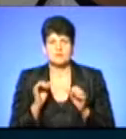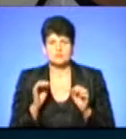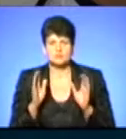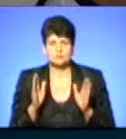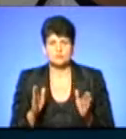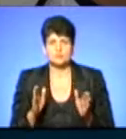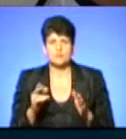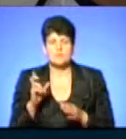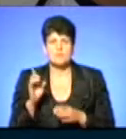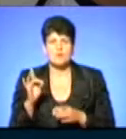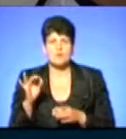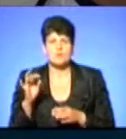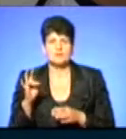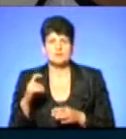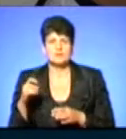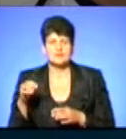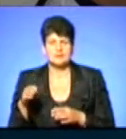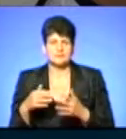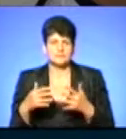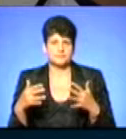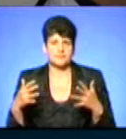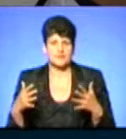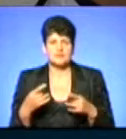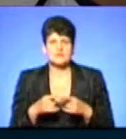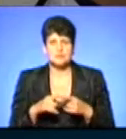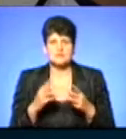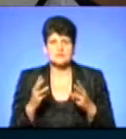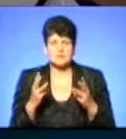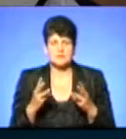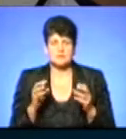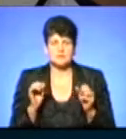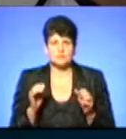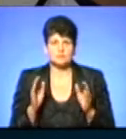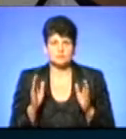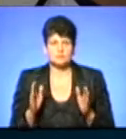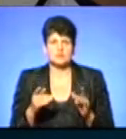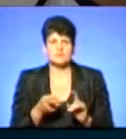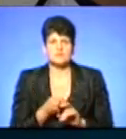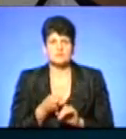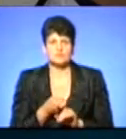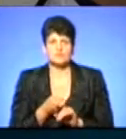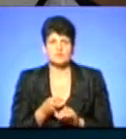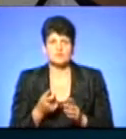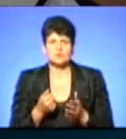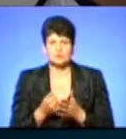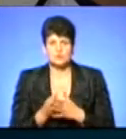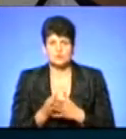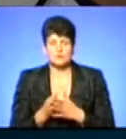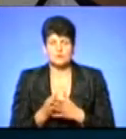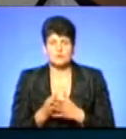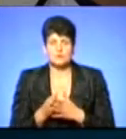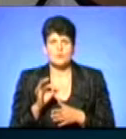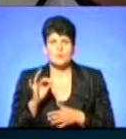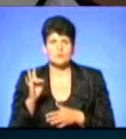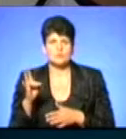хронічного бронхіту, на цього диму від опалого листя, так спалюється, звичайно, може приводити до зросту кількості